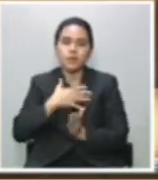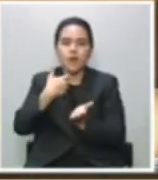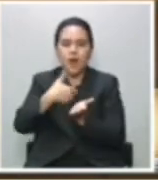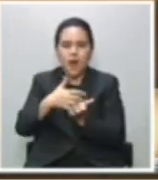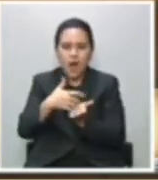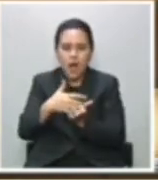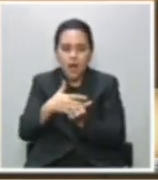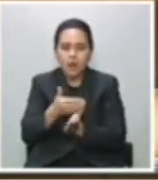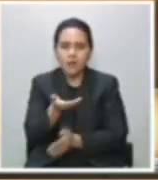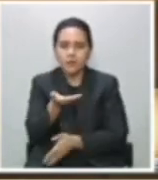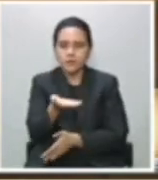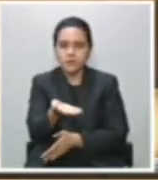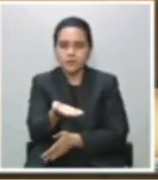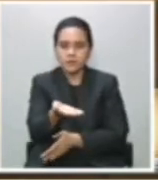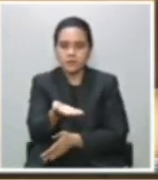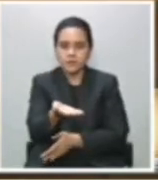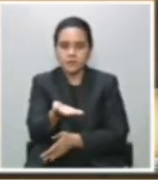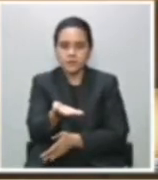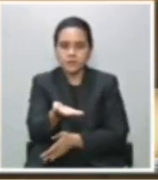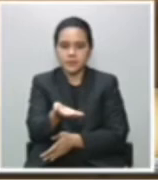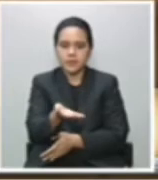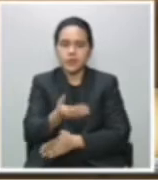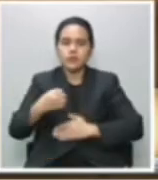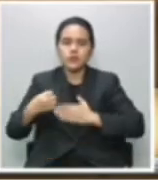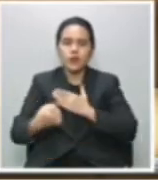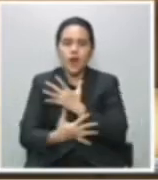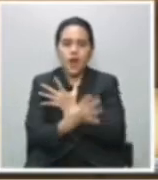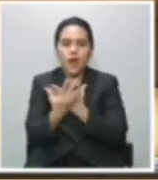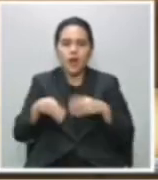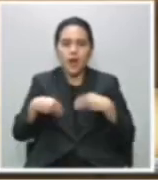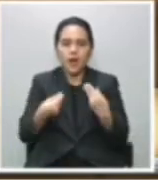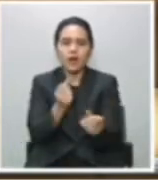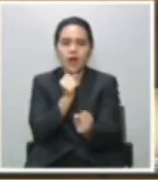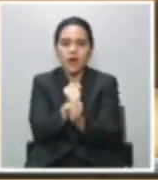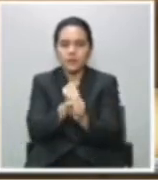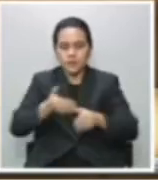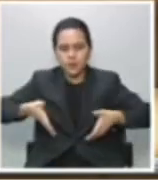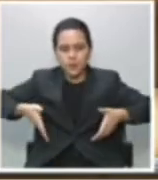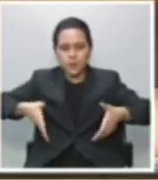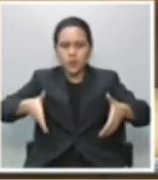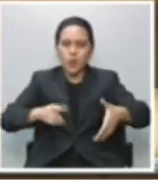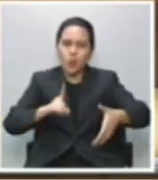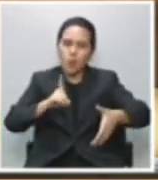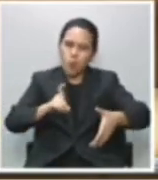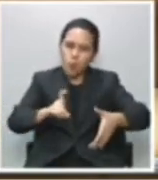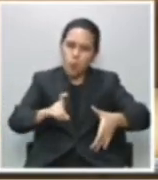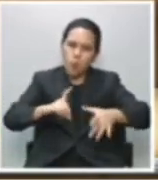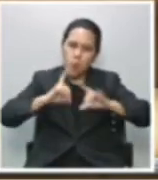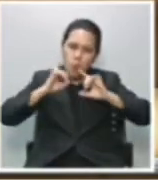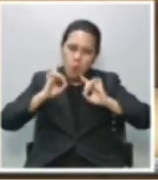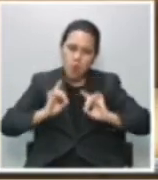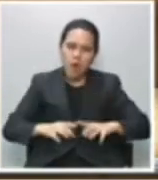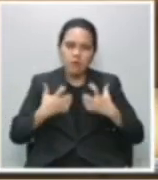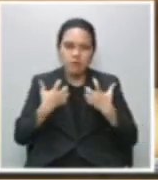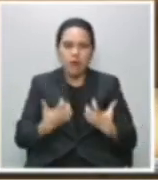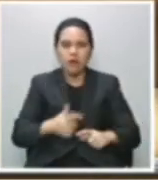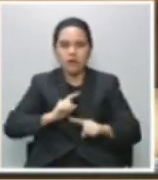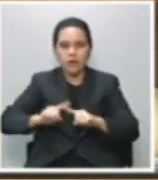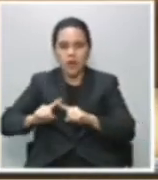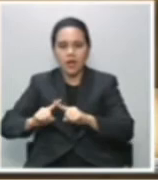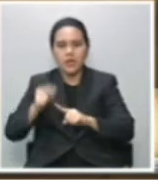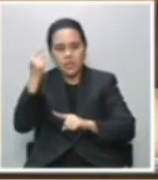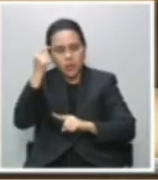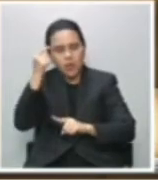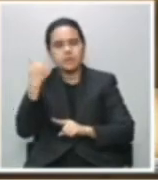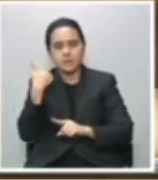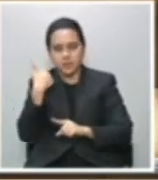ได้ว่าโอกาสที่จะไปทำถนนไอ้ที่ชำรุดมากๆและมีความเร็วสูงก็อาจจะมีสูง